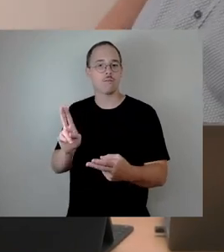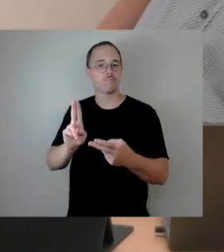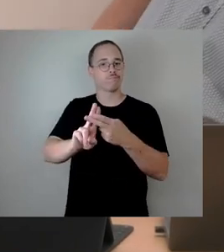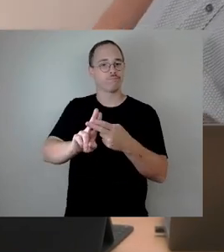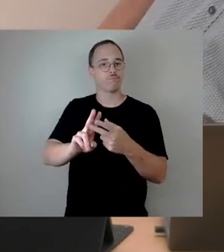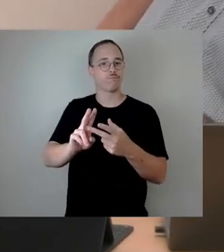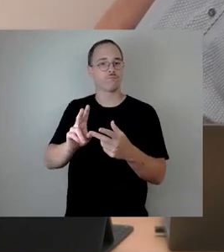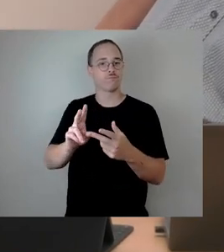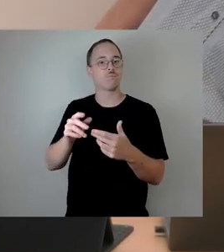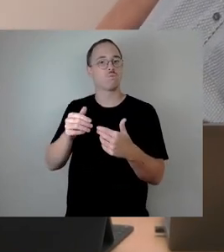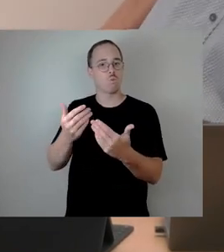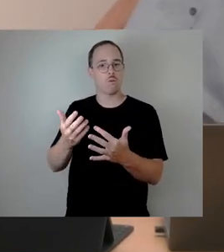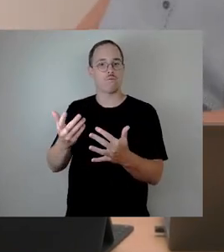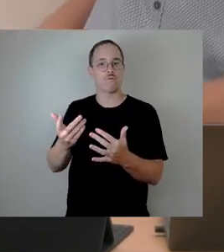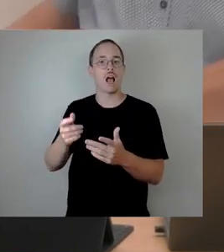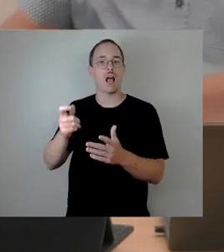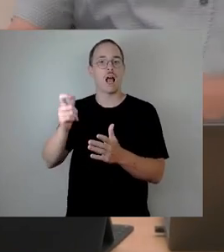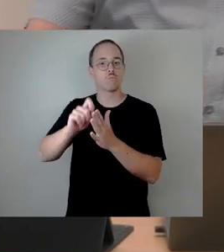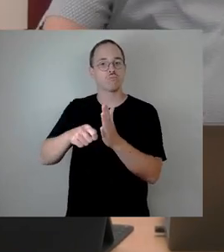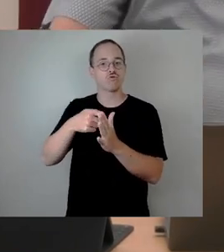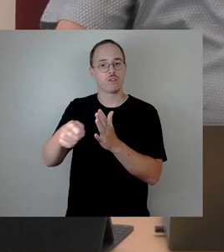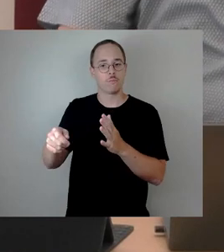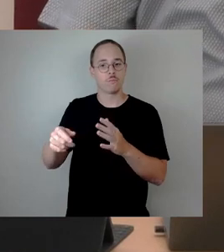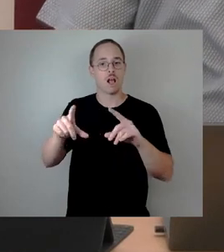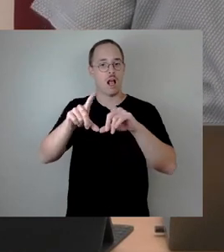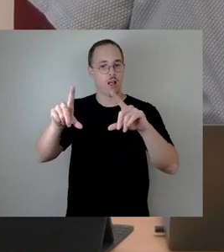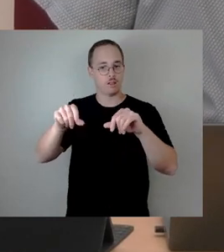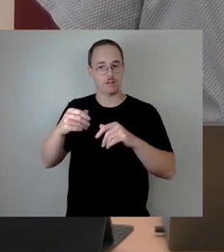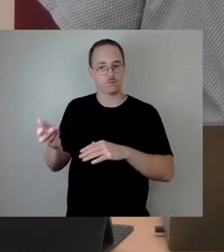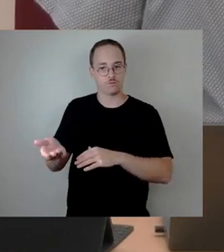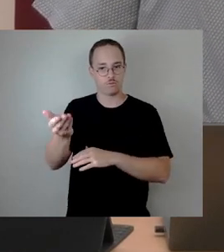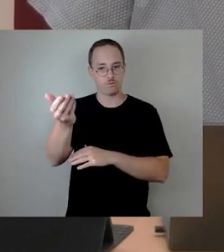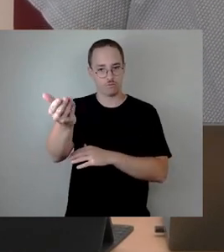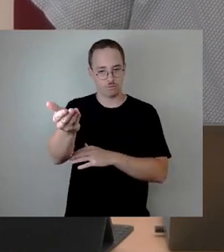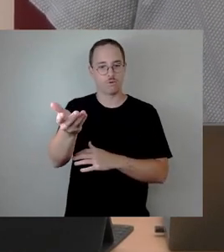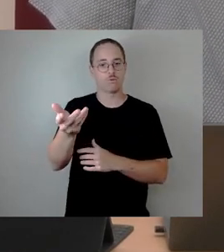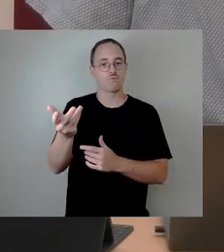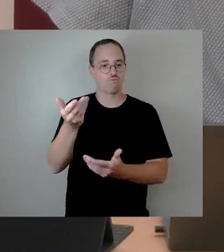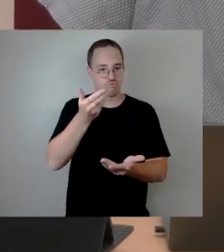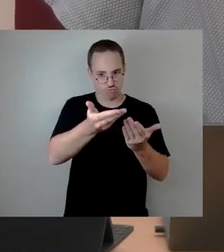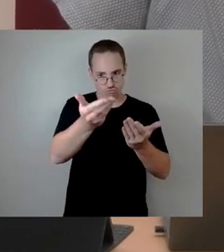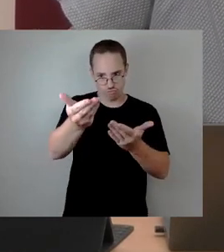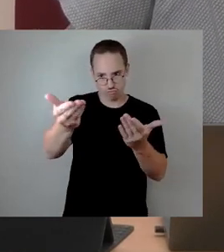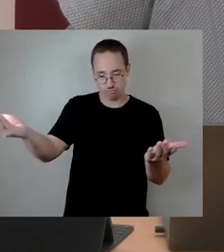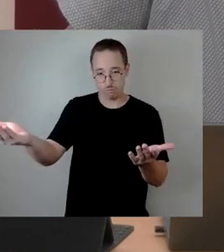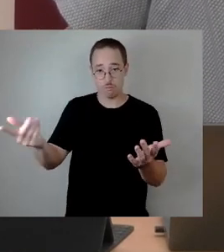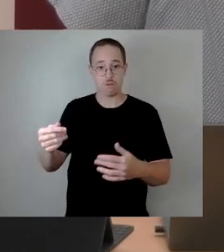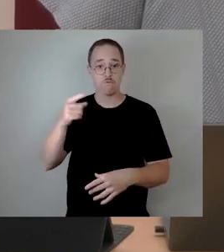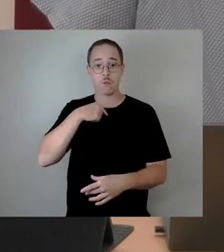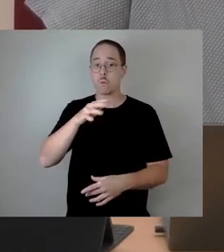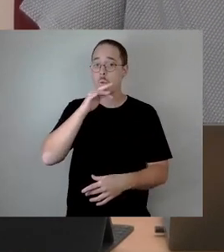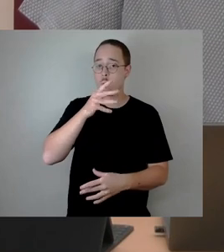Tisch abzuholen. Sie stecken die Karte bitte mit Ihrem Namen nach oben rechts in das Tischgerät und sehen daraufhin